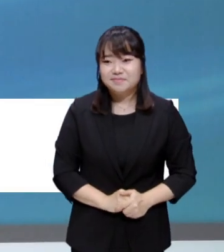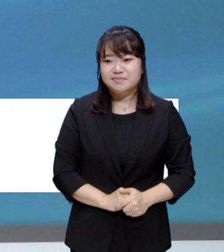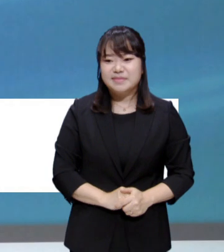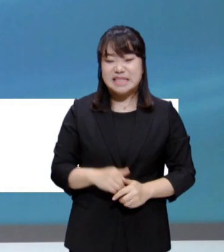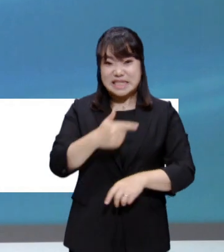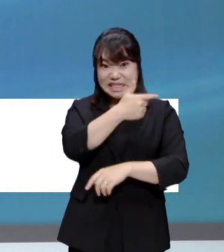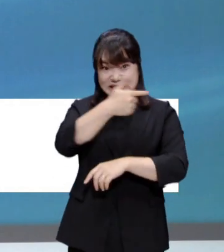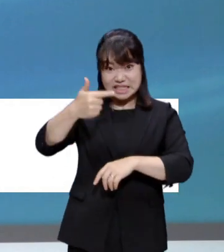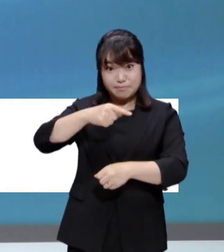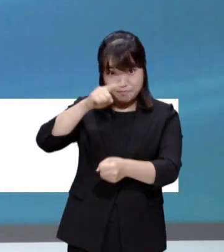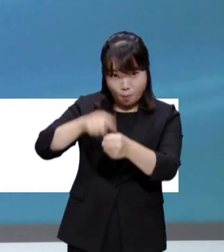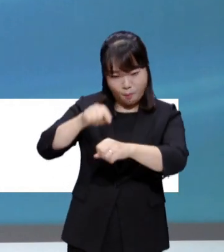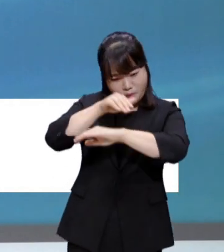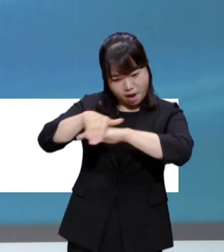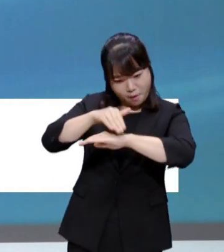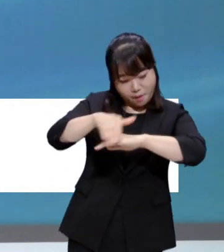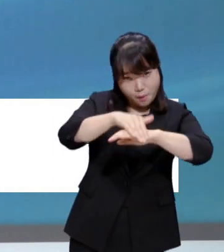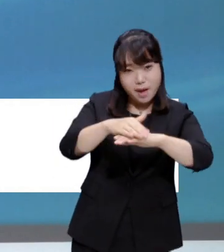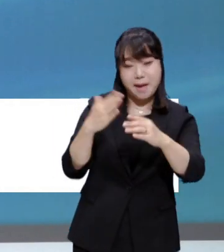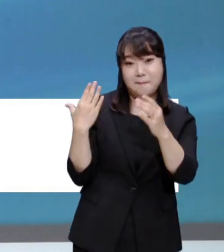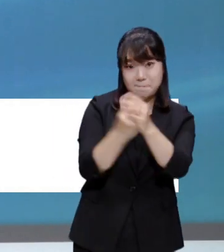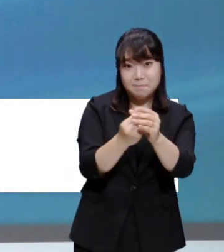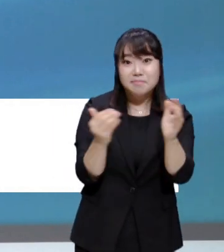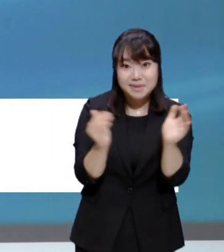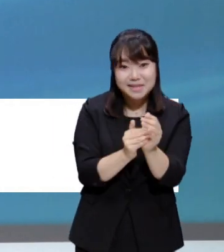큰 틀은 어느 정도 짜여 있으니까